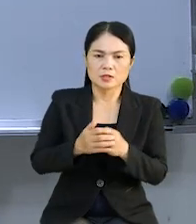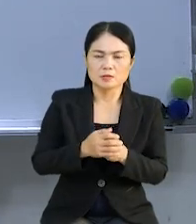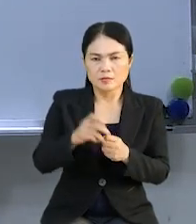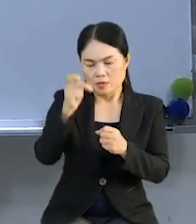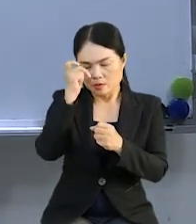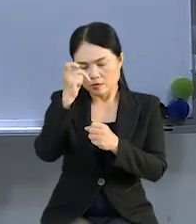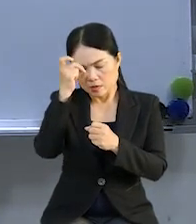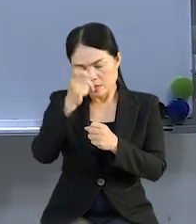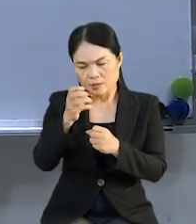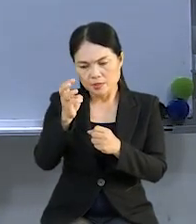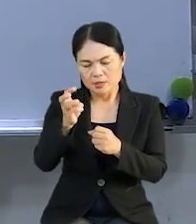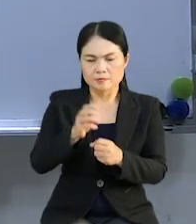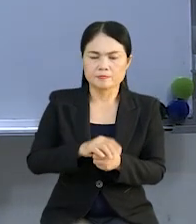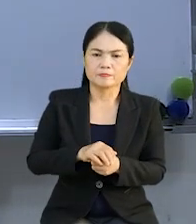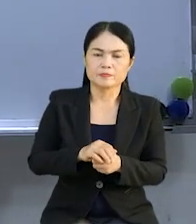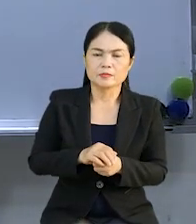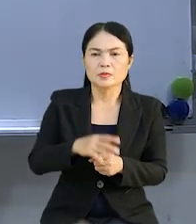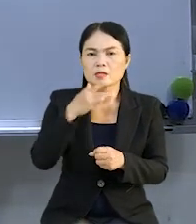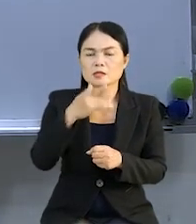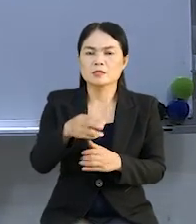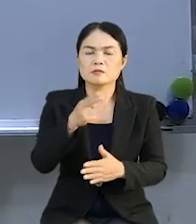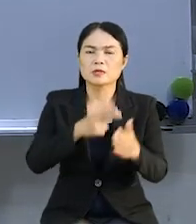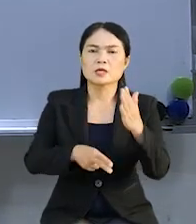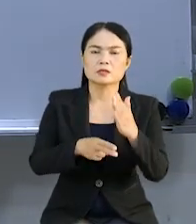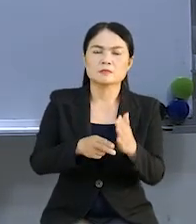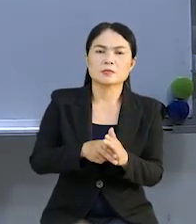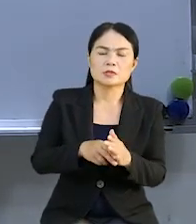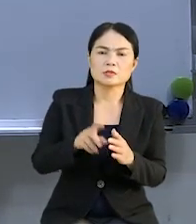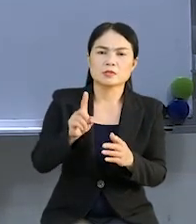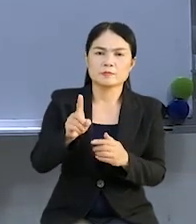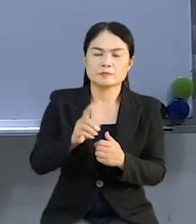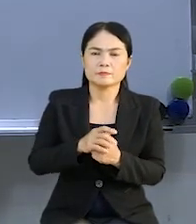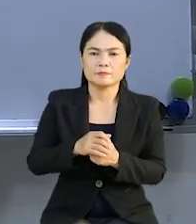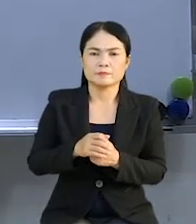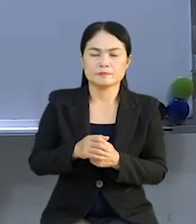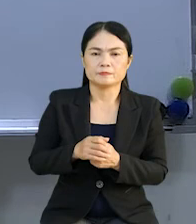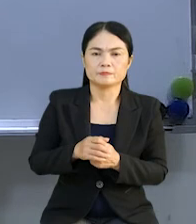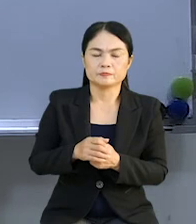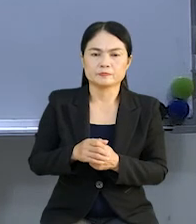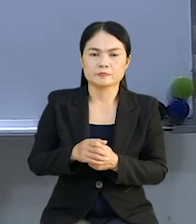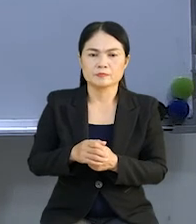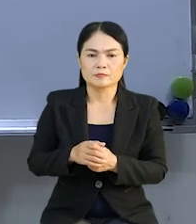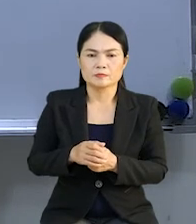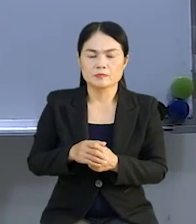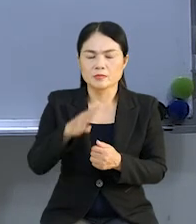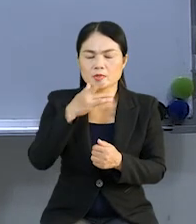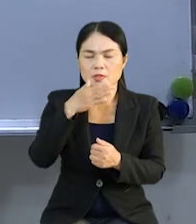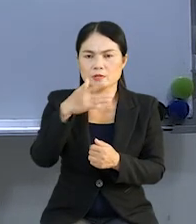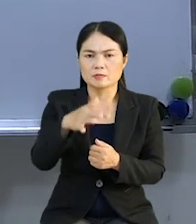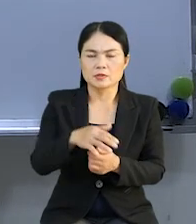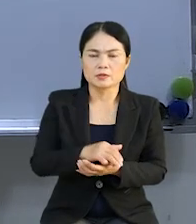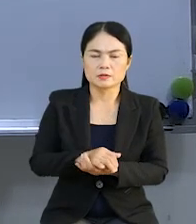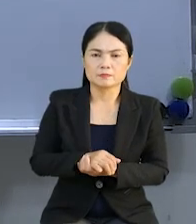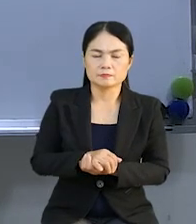ดมันติดไหมก่อนสมัดยังหายไอ้คลาบ้านก่อนตีมวยสมัดบ้านบ้านสมัด